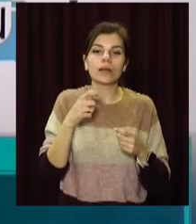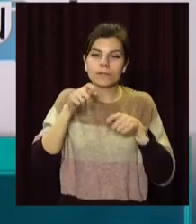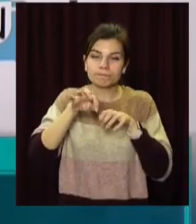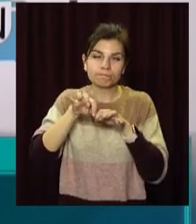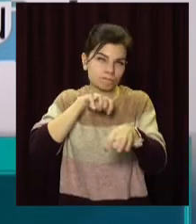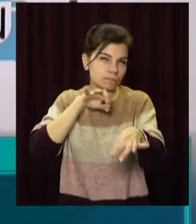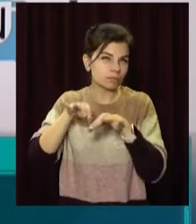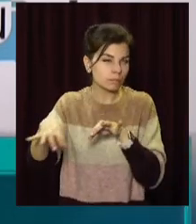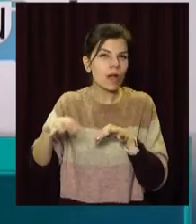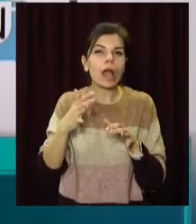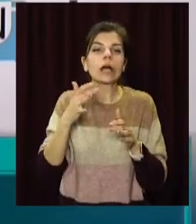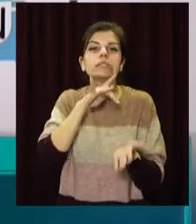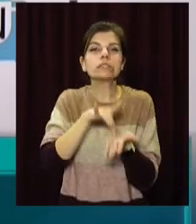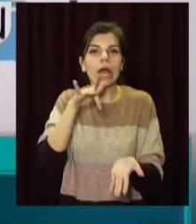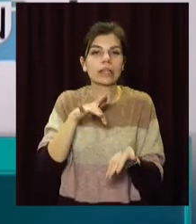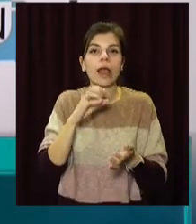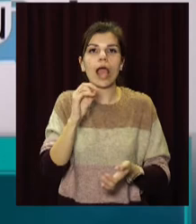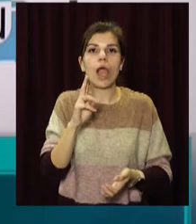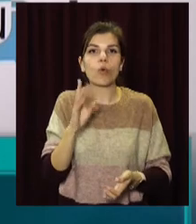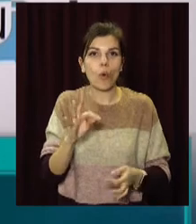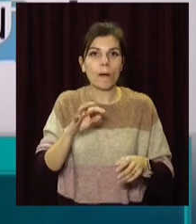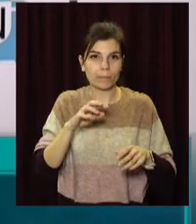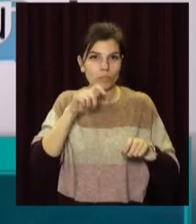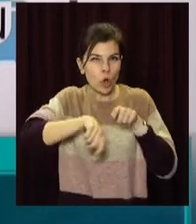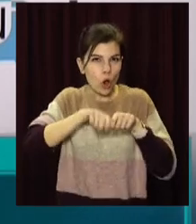які проводить Центр екологічного моніторингу обласний, вони